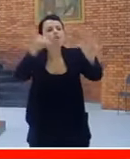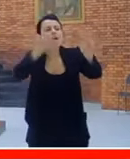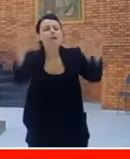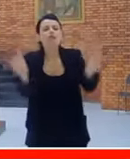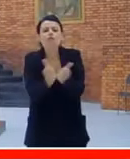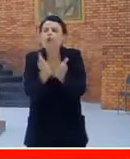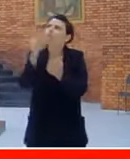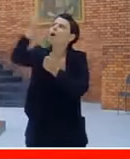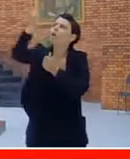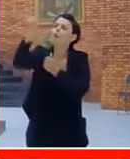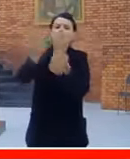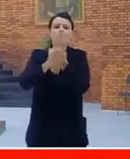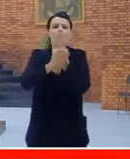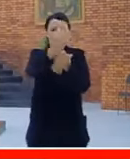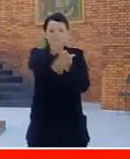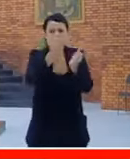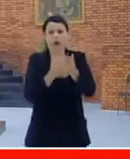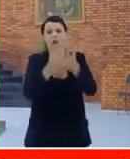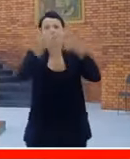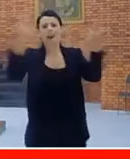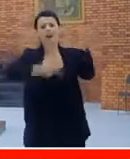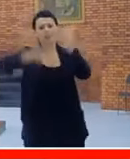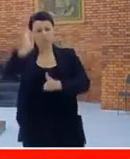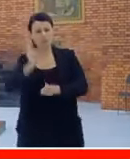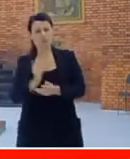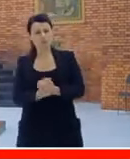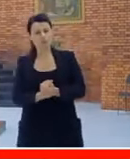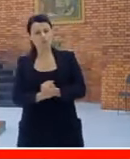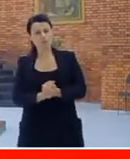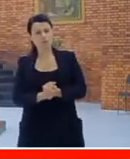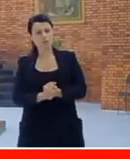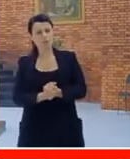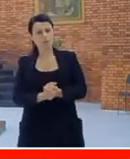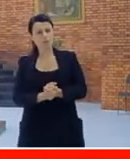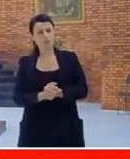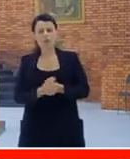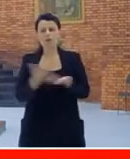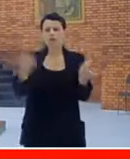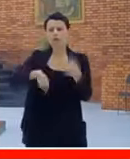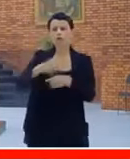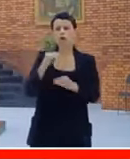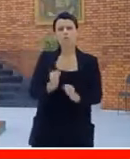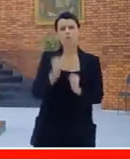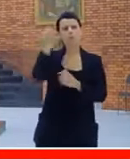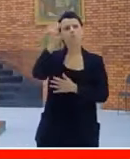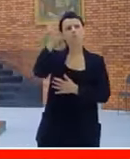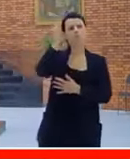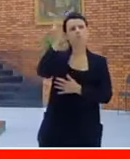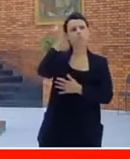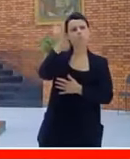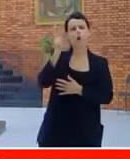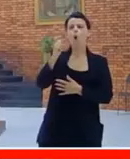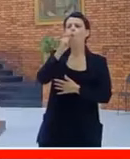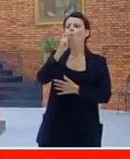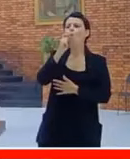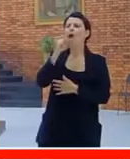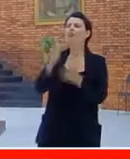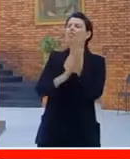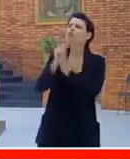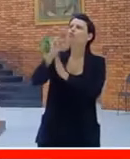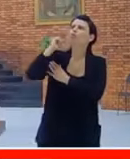grande. Potremmo chiederci allora: quale aspetto dell'umanità di Gesù ci affascina?